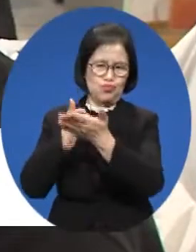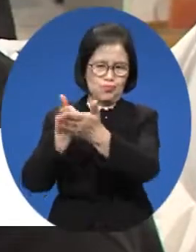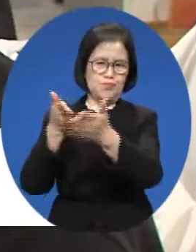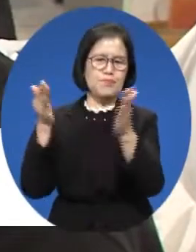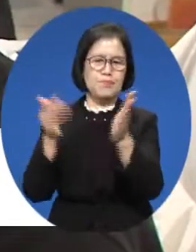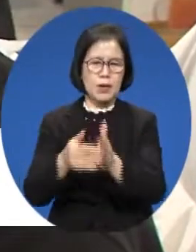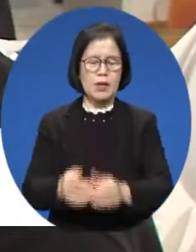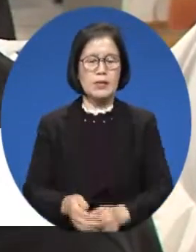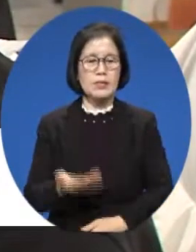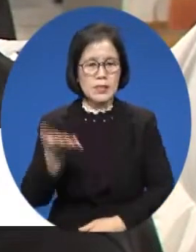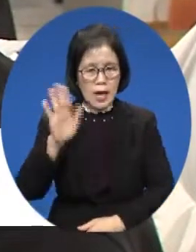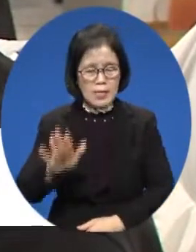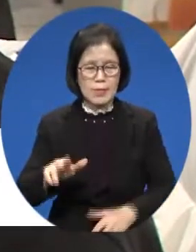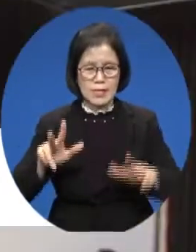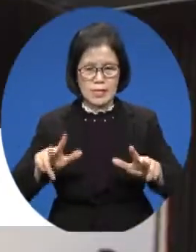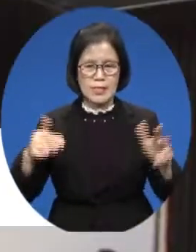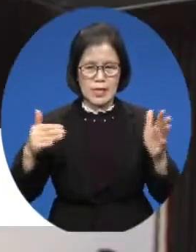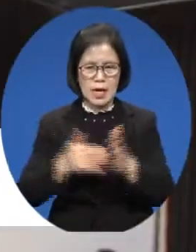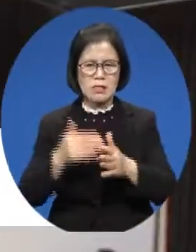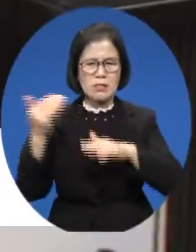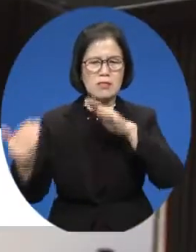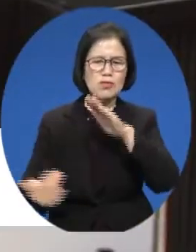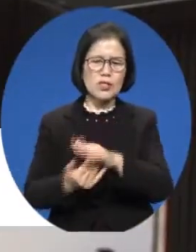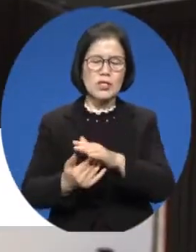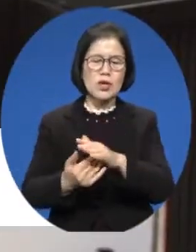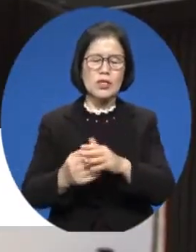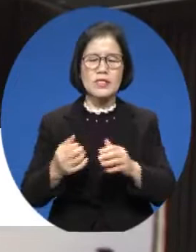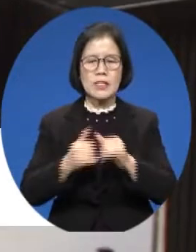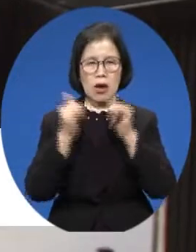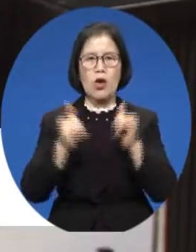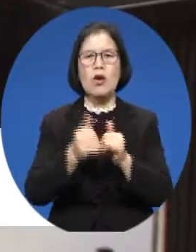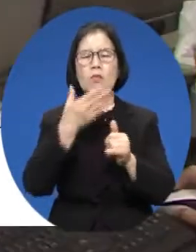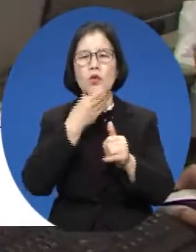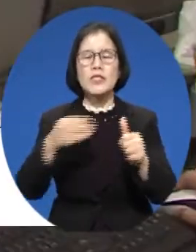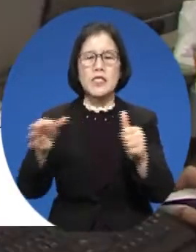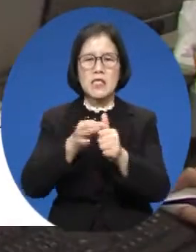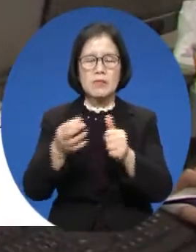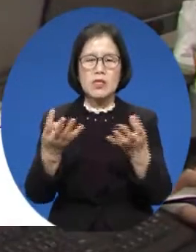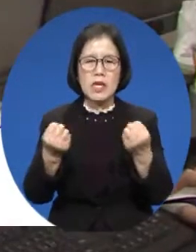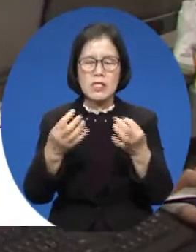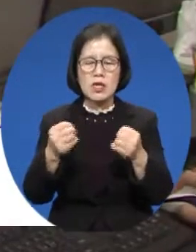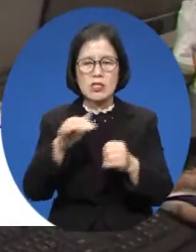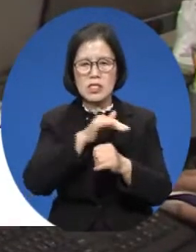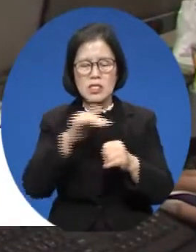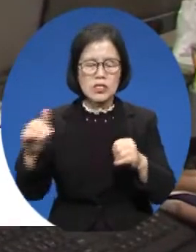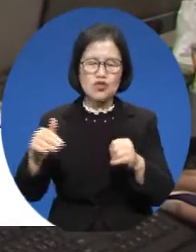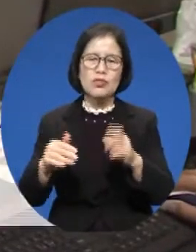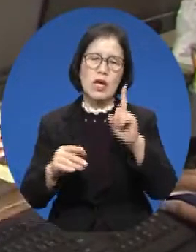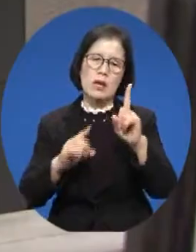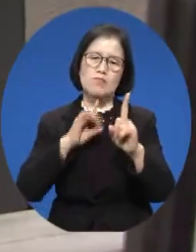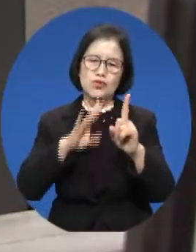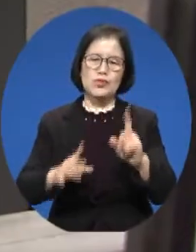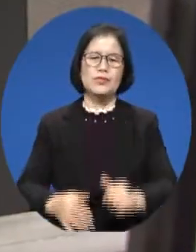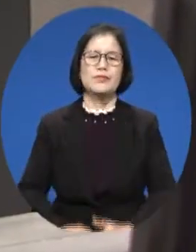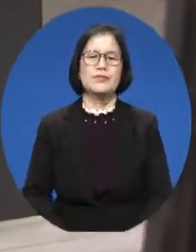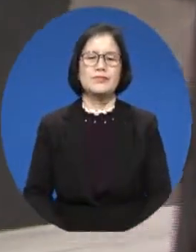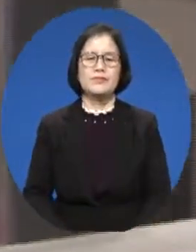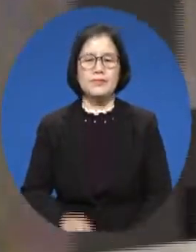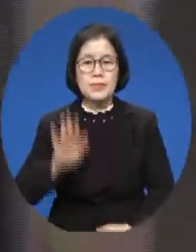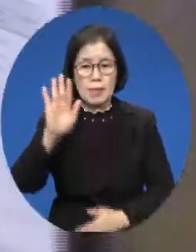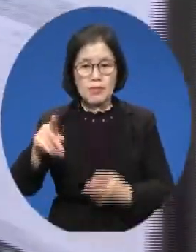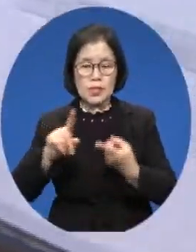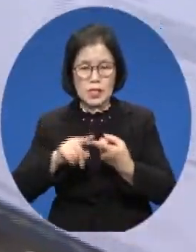왔습니다. 하지만 지금까지 이루어진 건 사회복지급여 산정 기준의 대도시급 상향뿐입니다. 앞으로